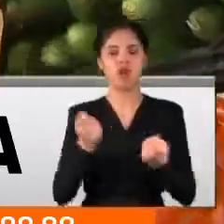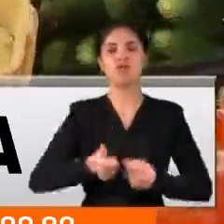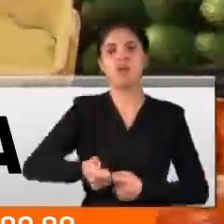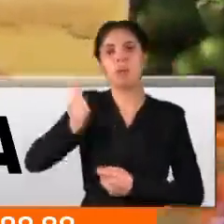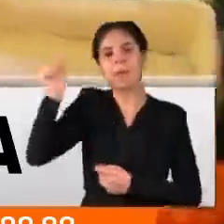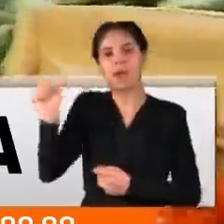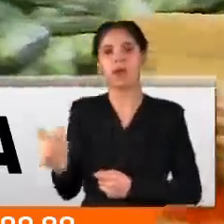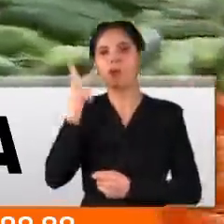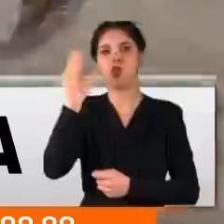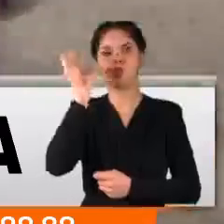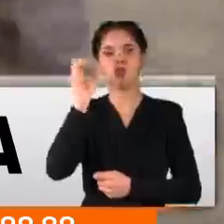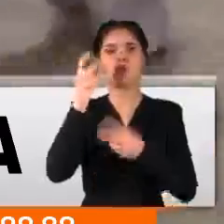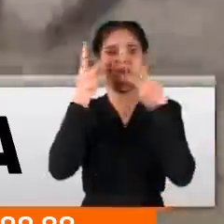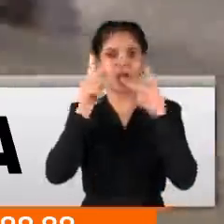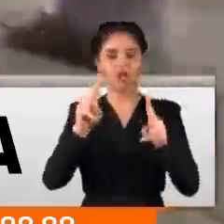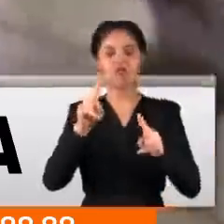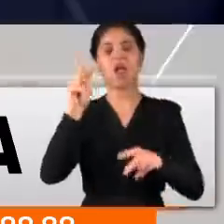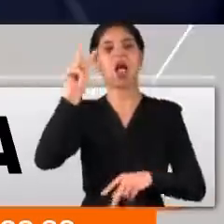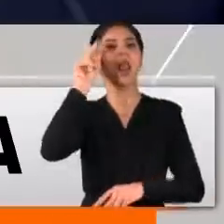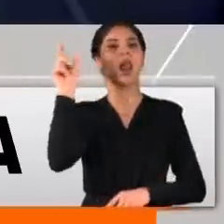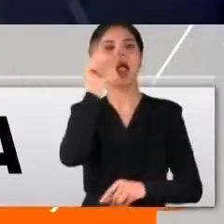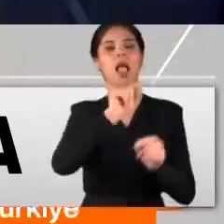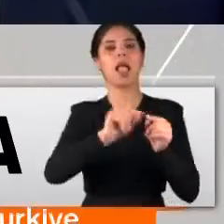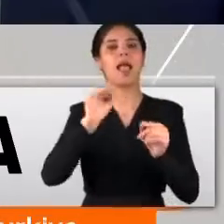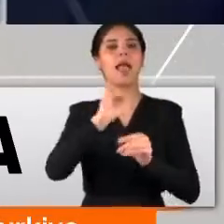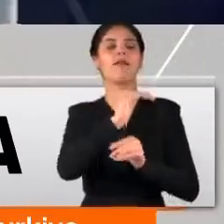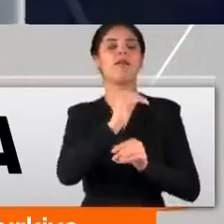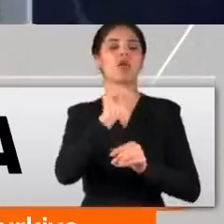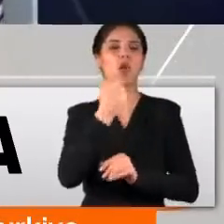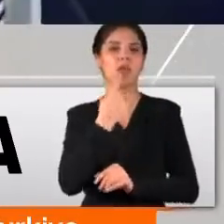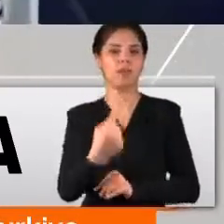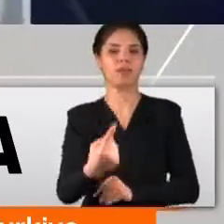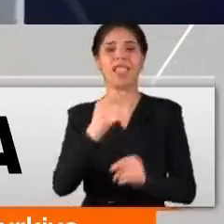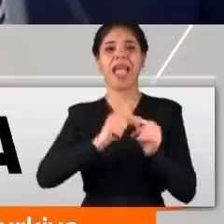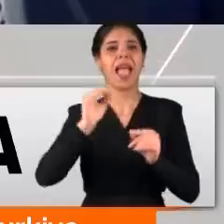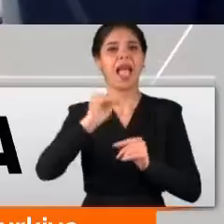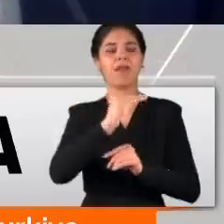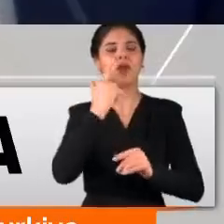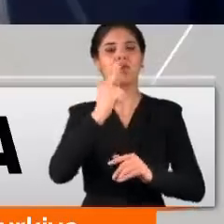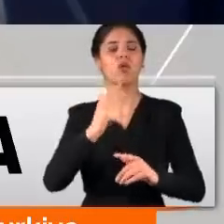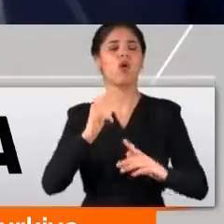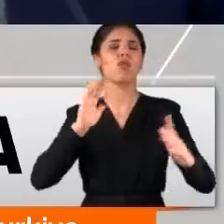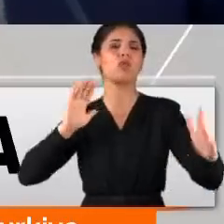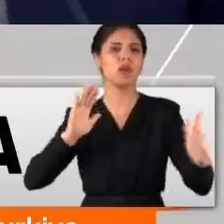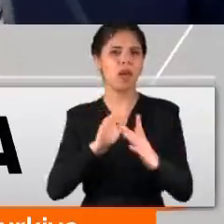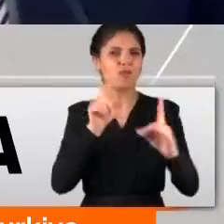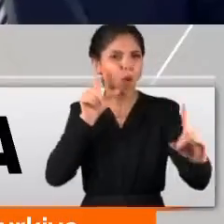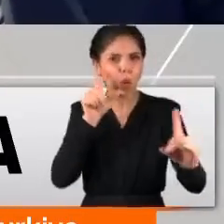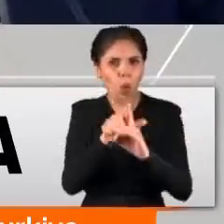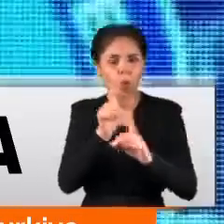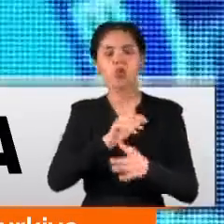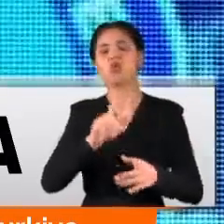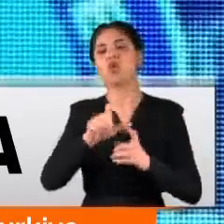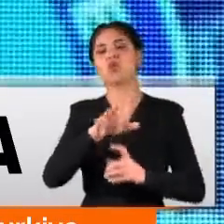Ocak'ta açıklanacak Aralık enflasyonunu işaret etti. Enflasyona karşı aynı oranlarda koruyucu sosyal